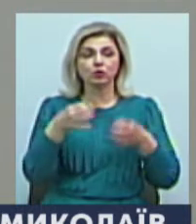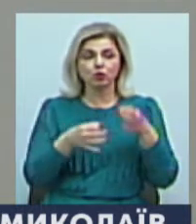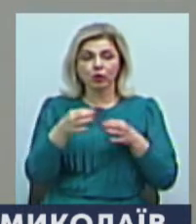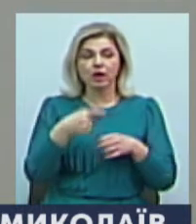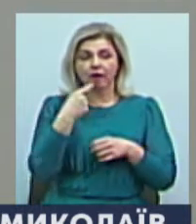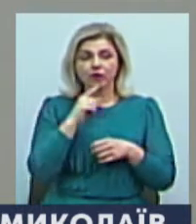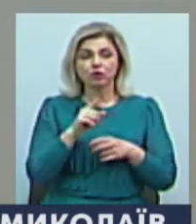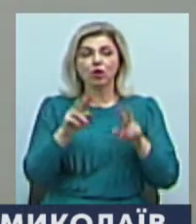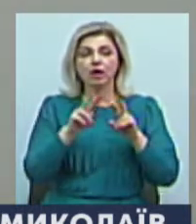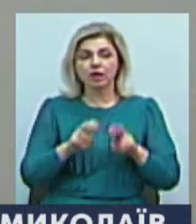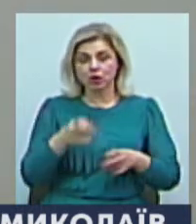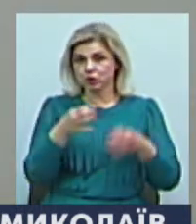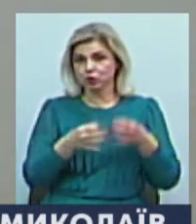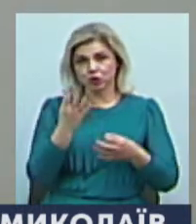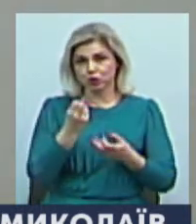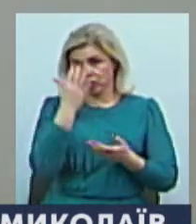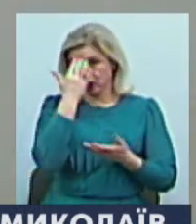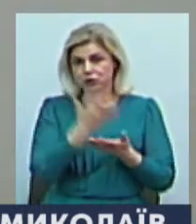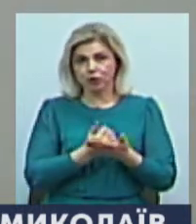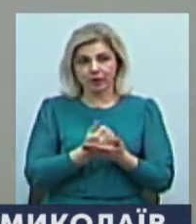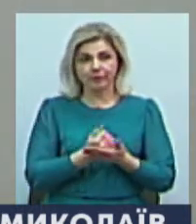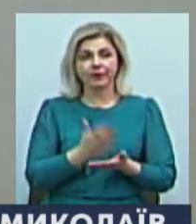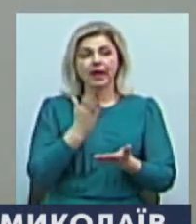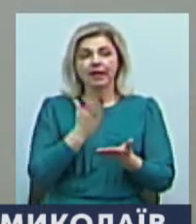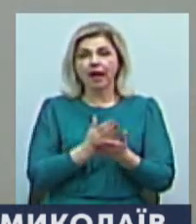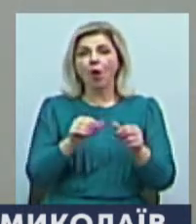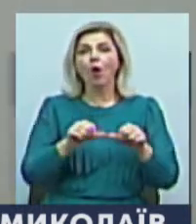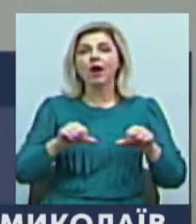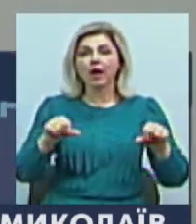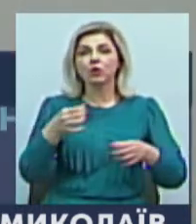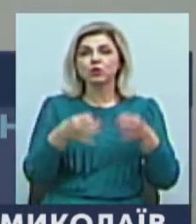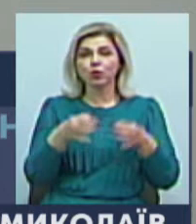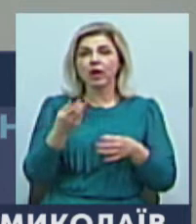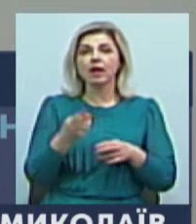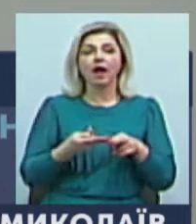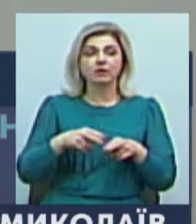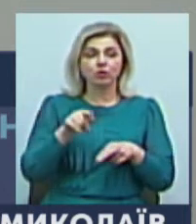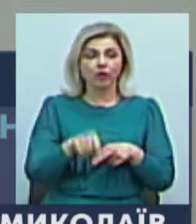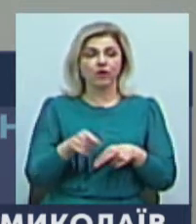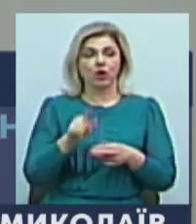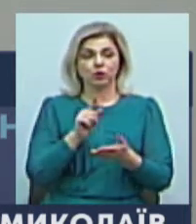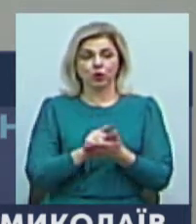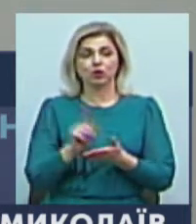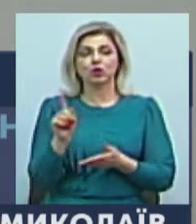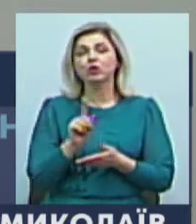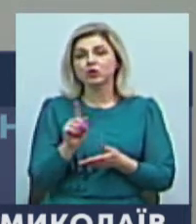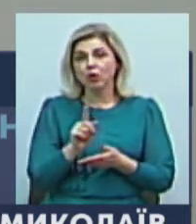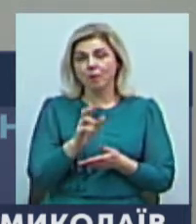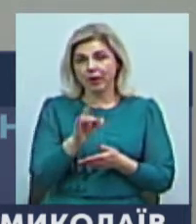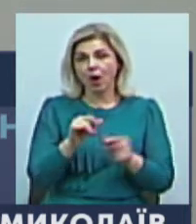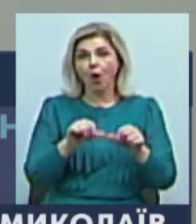справу, ще не збиралась. Розглядає колегія суддів. Для цього необхідно, щоб колегія суддів подивилась